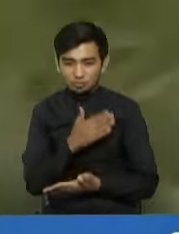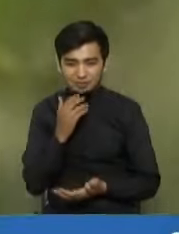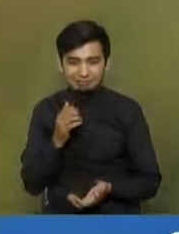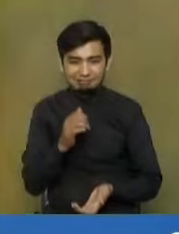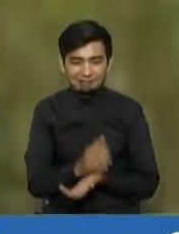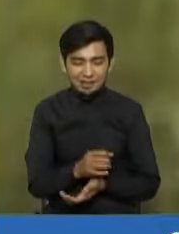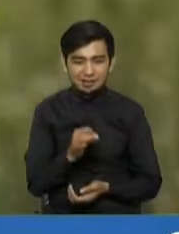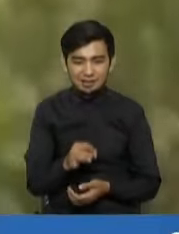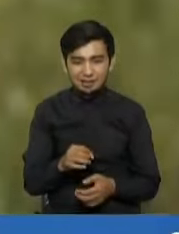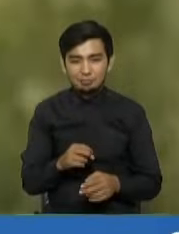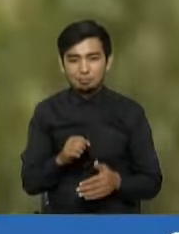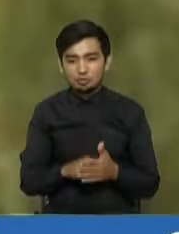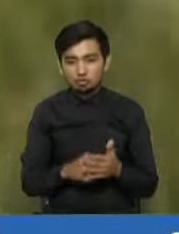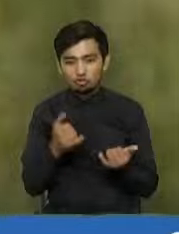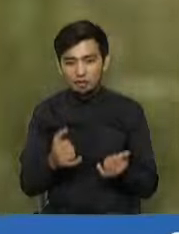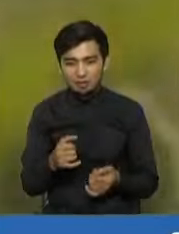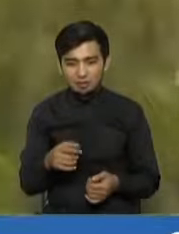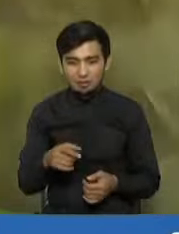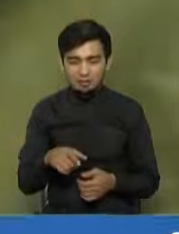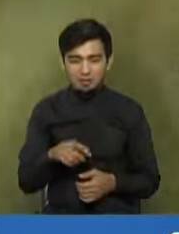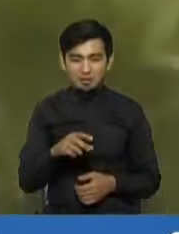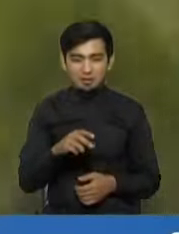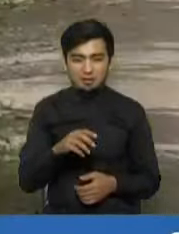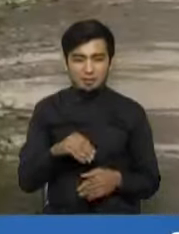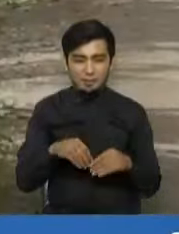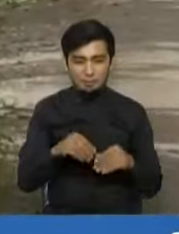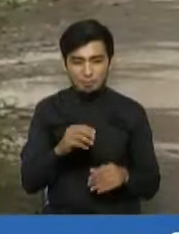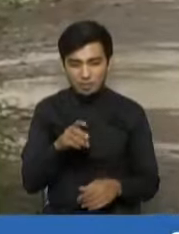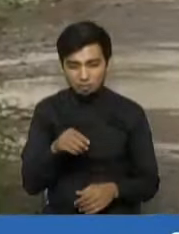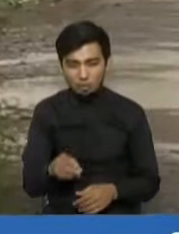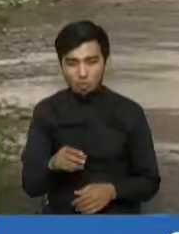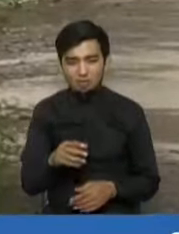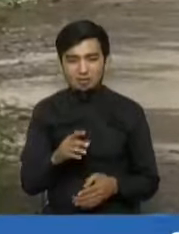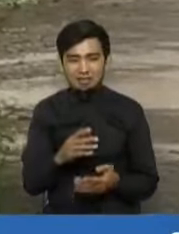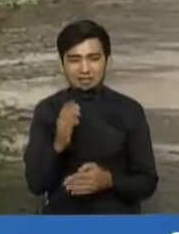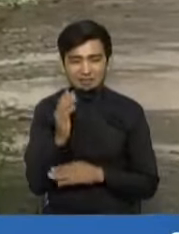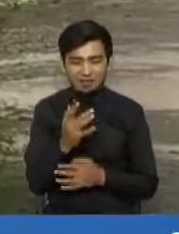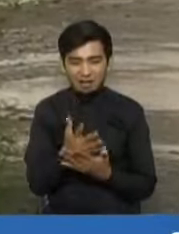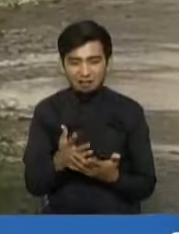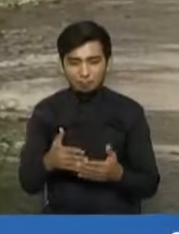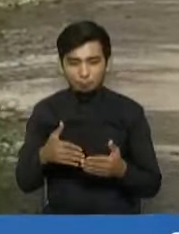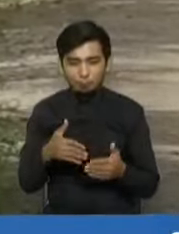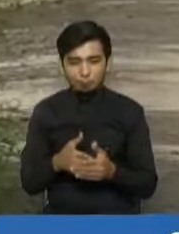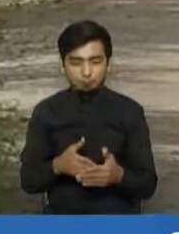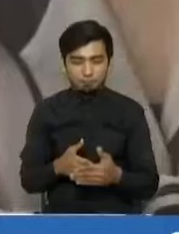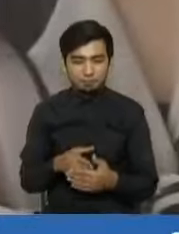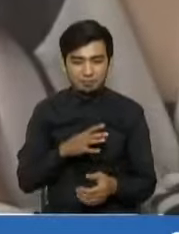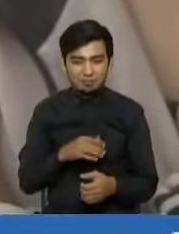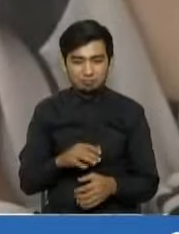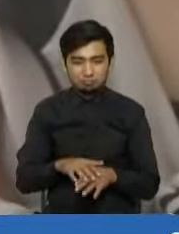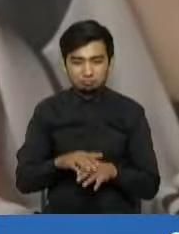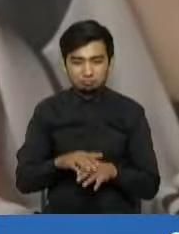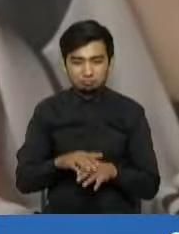Соның кесірінен қазір арна қамыс пен топыраққа толып қалған. Ал жыл сайын суға кетіп әбден қиналған жұртшылық биыл көктемде өз